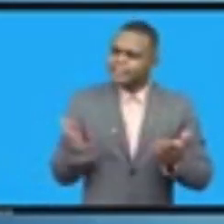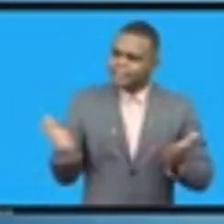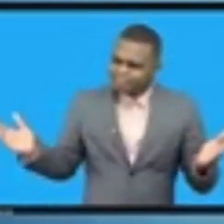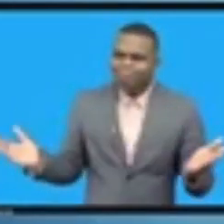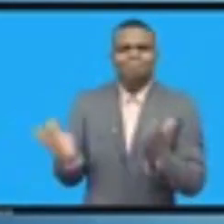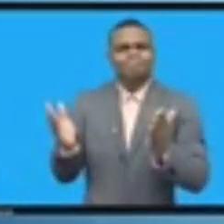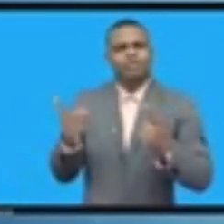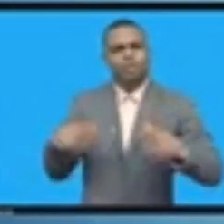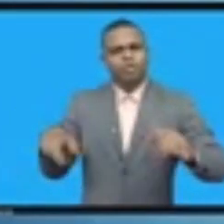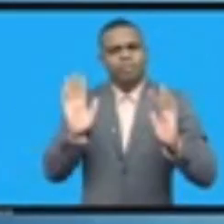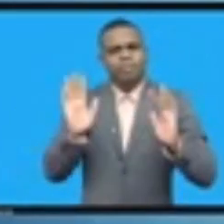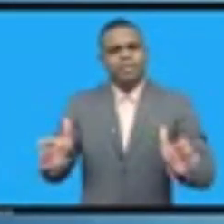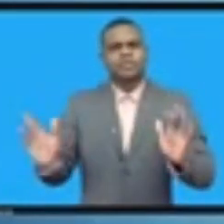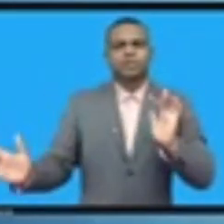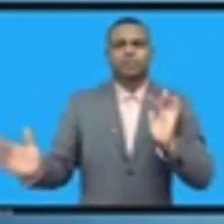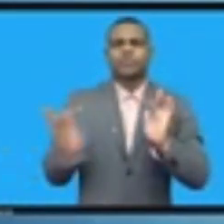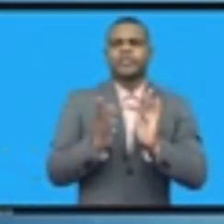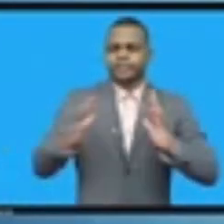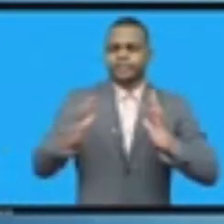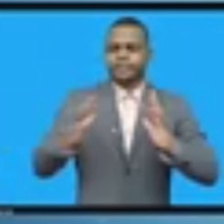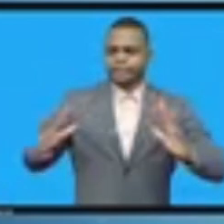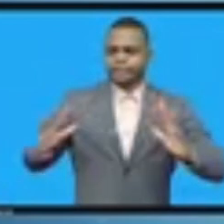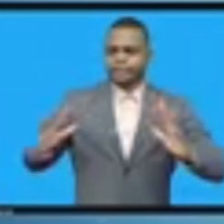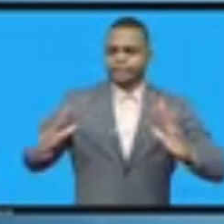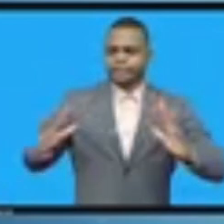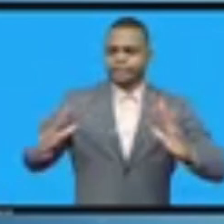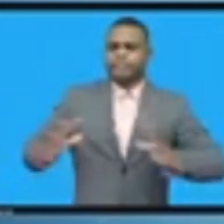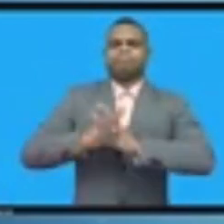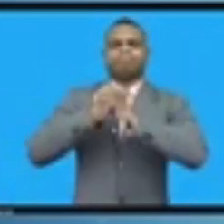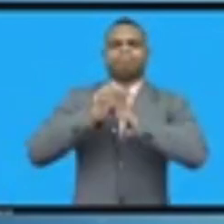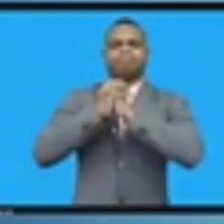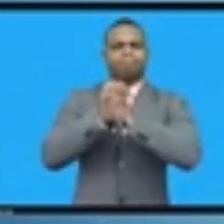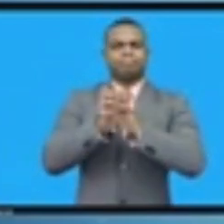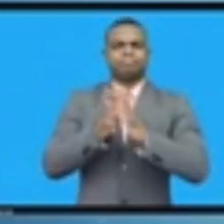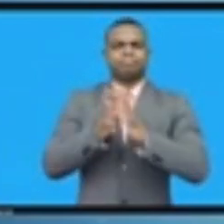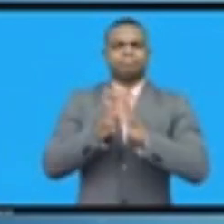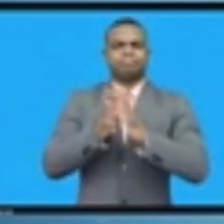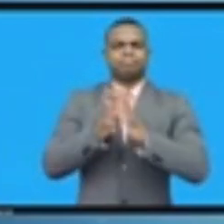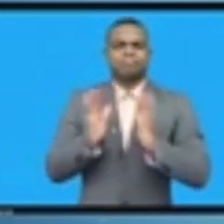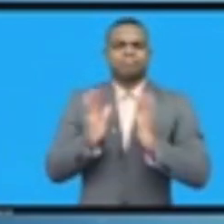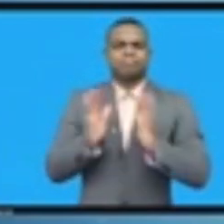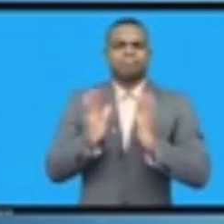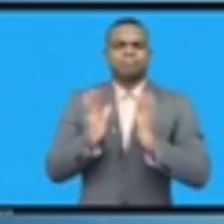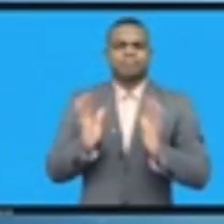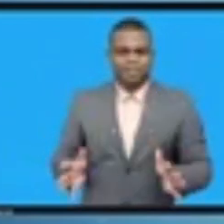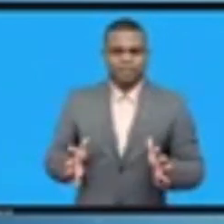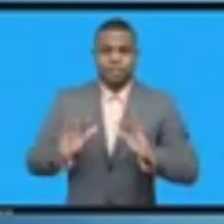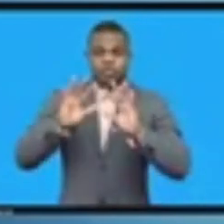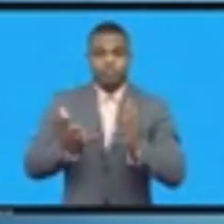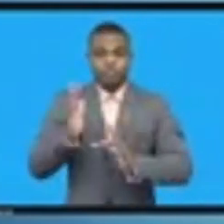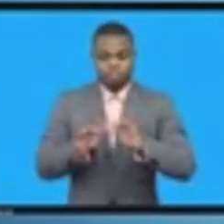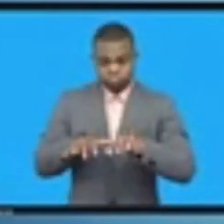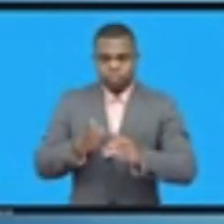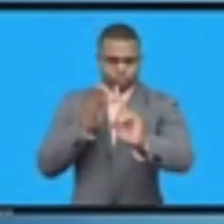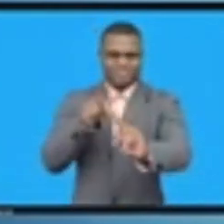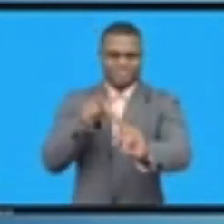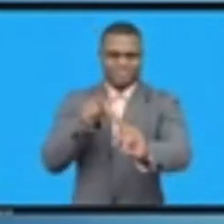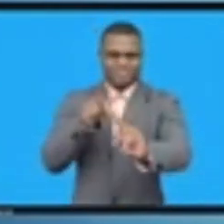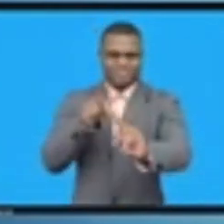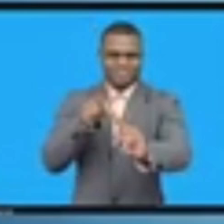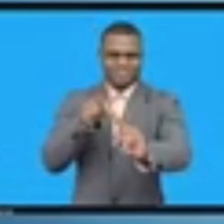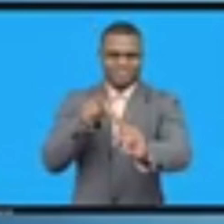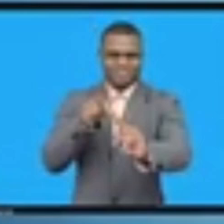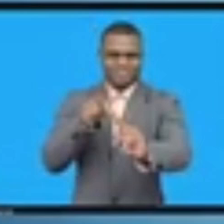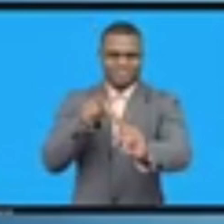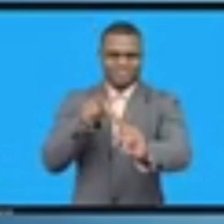创新，是实现这个全球数字化的契约。那么所以联合国呢也是正确的